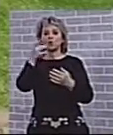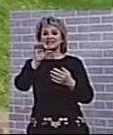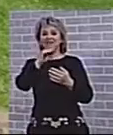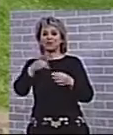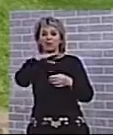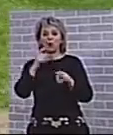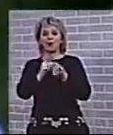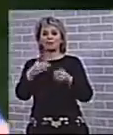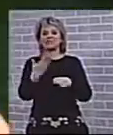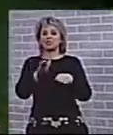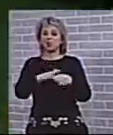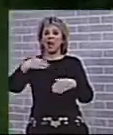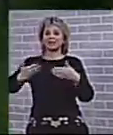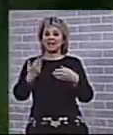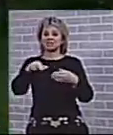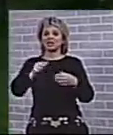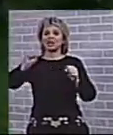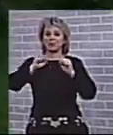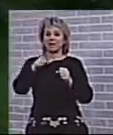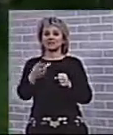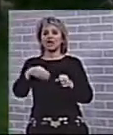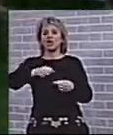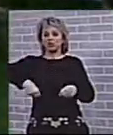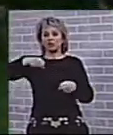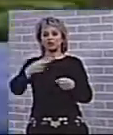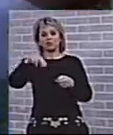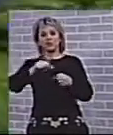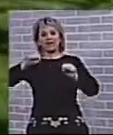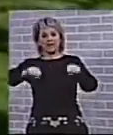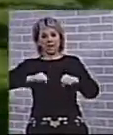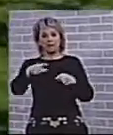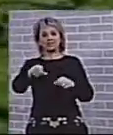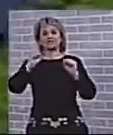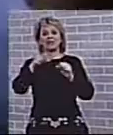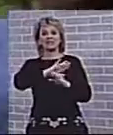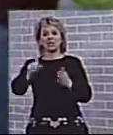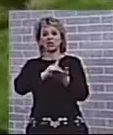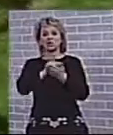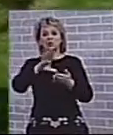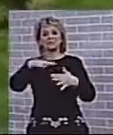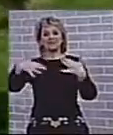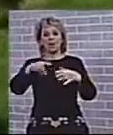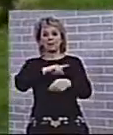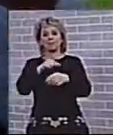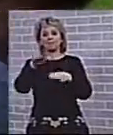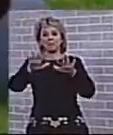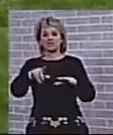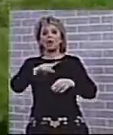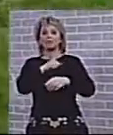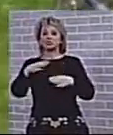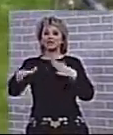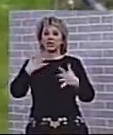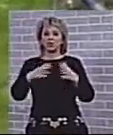Это многоборье из тяжелой атлетики, гимнастики, гиревого спорта и даже гребли. У спортсмена не должно быть слабых мест, мышцы